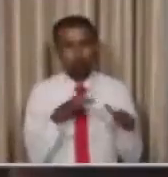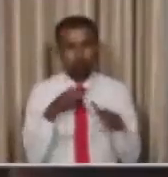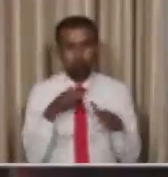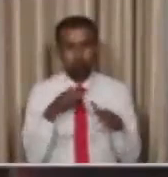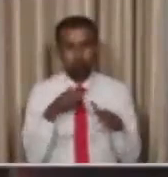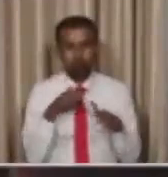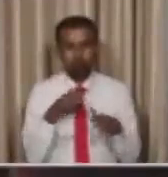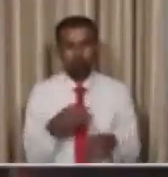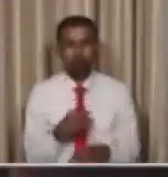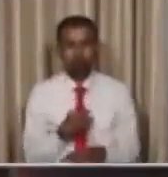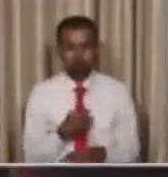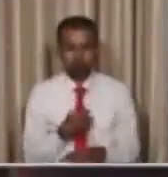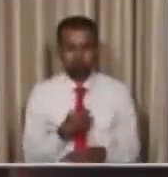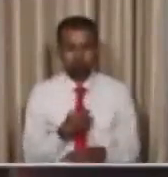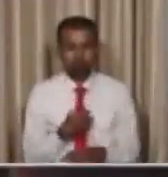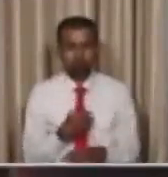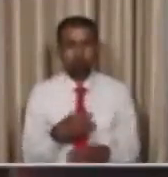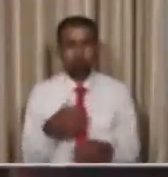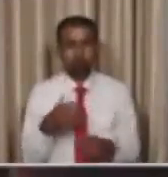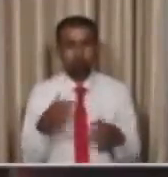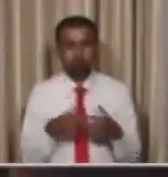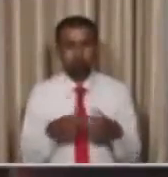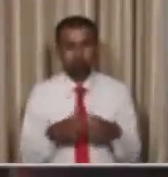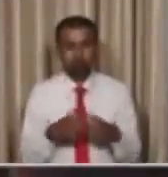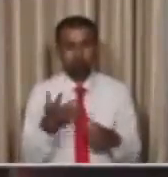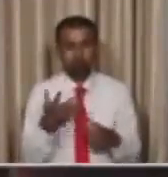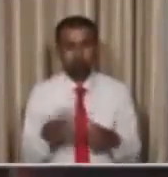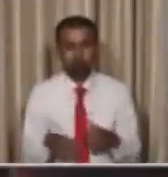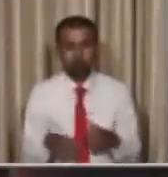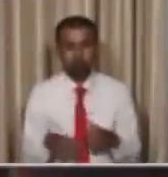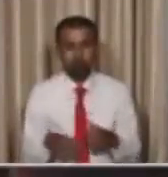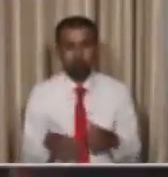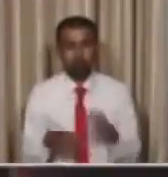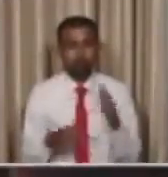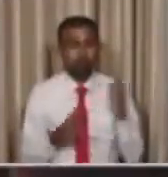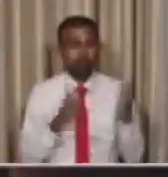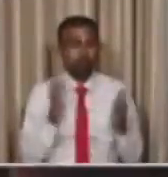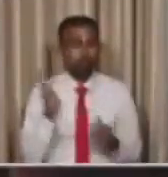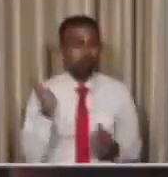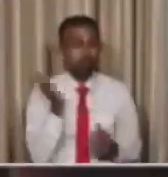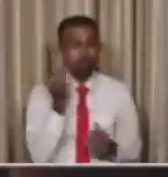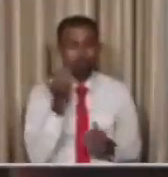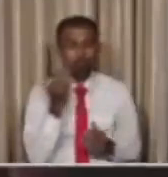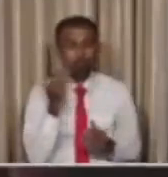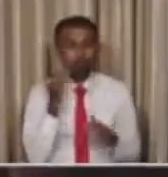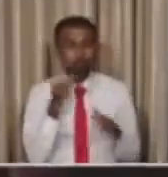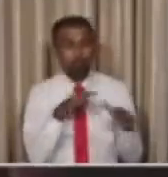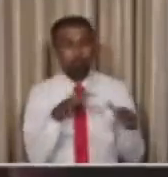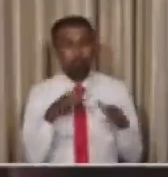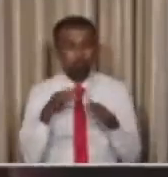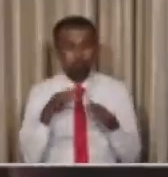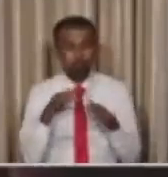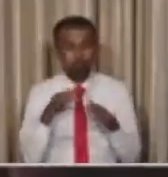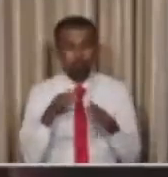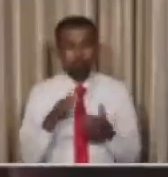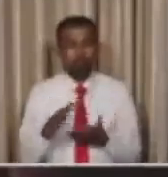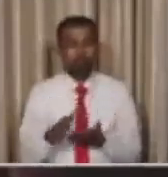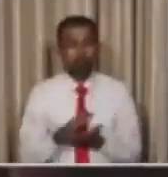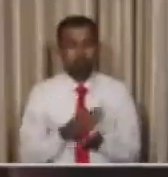ඉතාම ඛේදනීය තත්ත්වයකට පත්වෙලා තිබෙනවා. අද මූලයේ මුළු ලෝකයේ පුරාම ජනතාවගේ